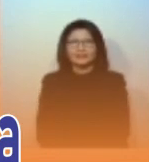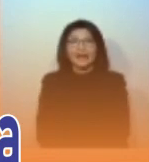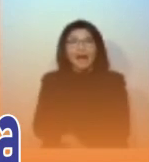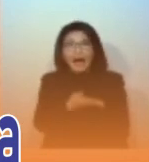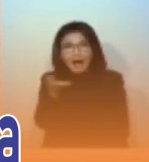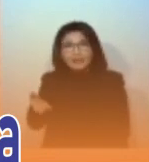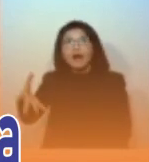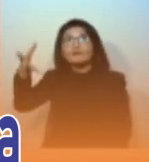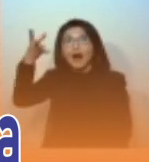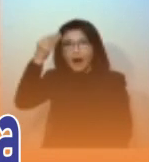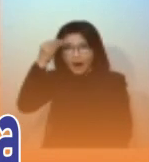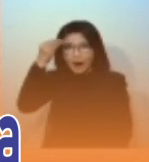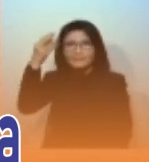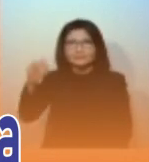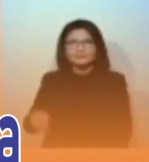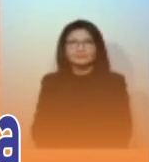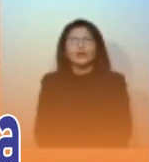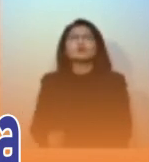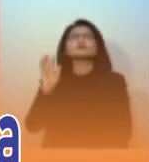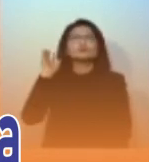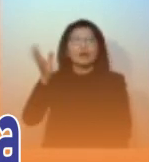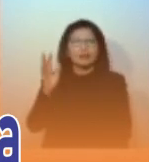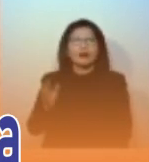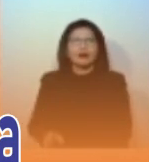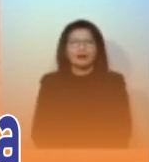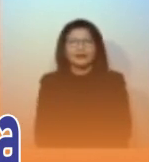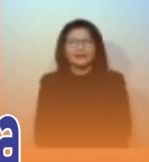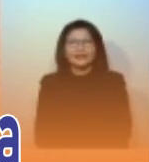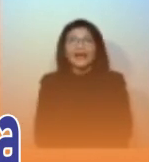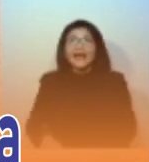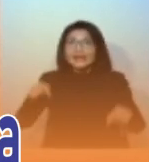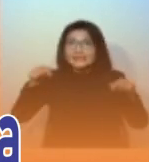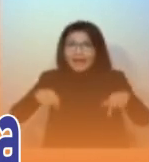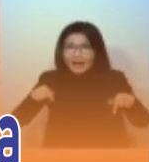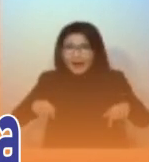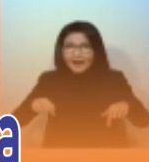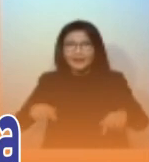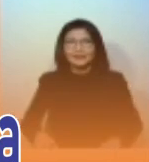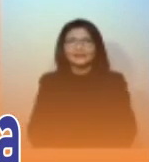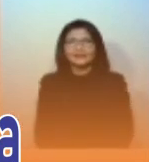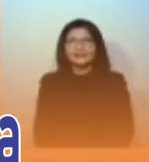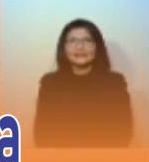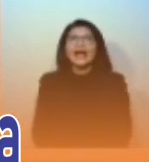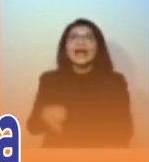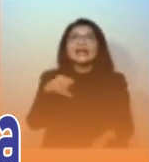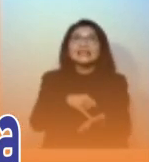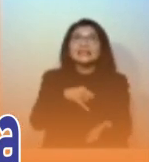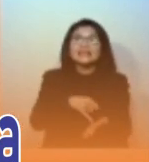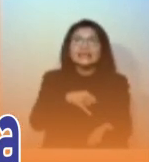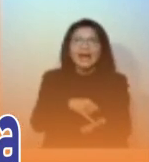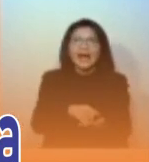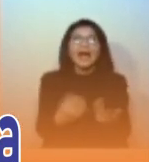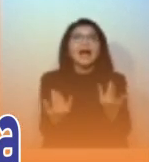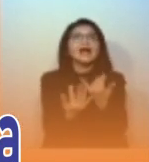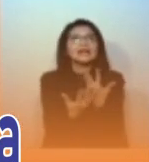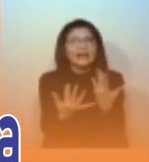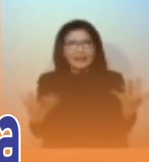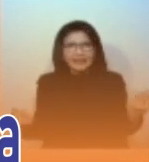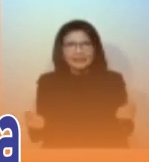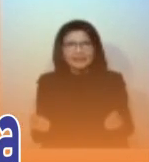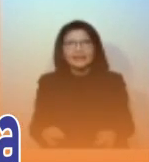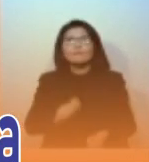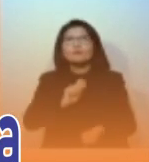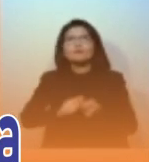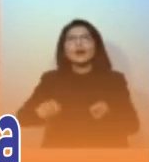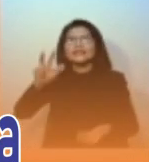Anda juga paham, ya. Sudahlah, ya. Sekarang begini, intinya rakyat yang